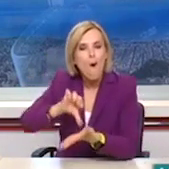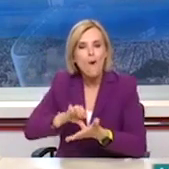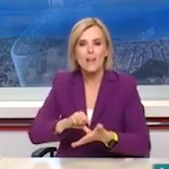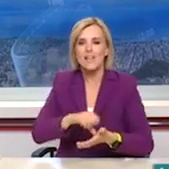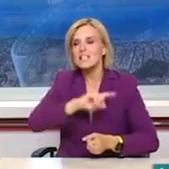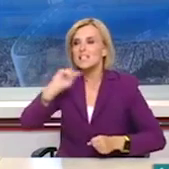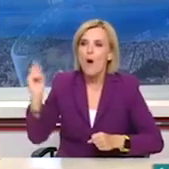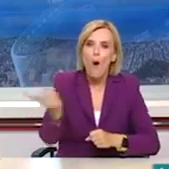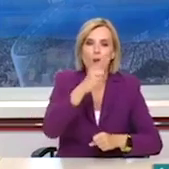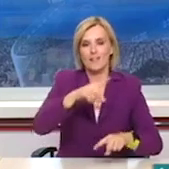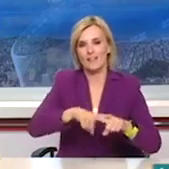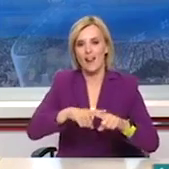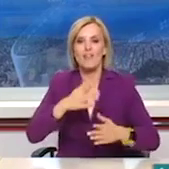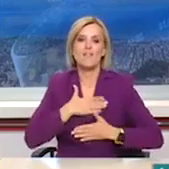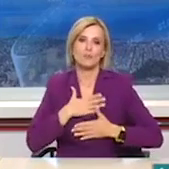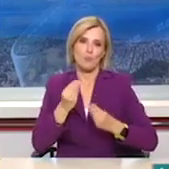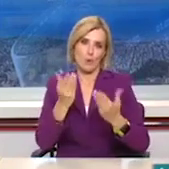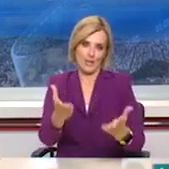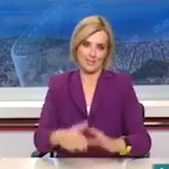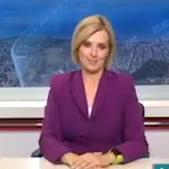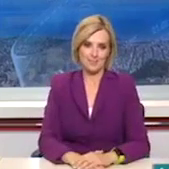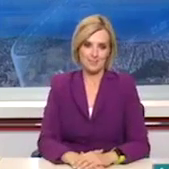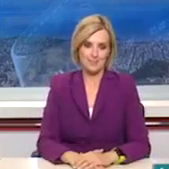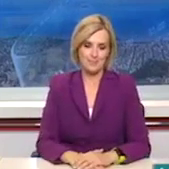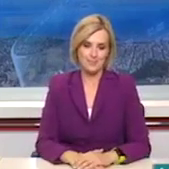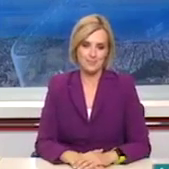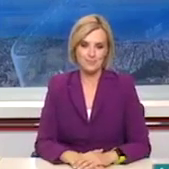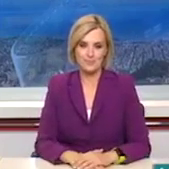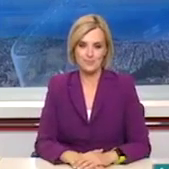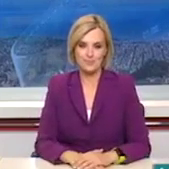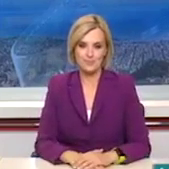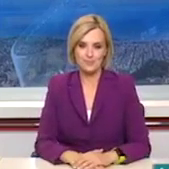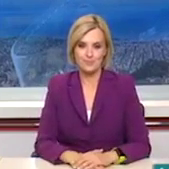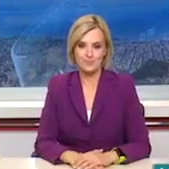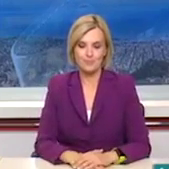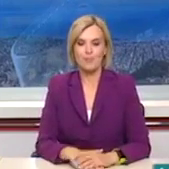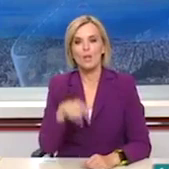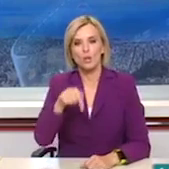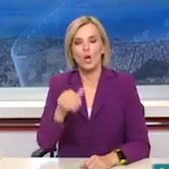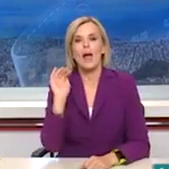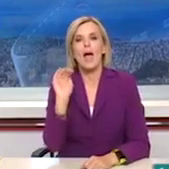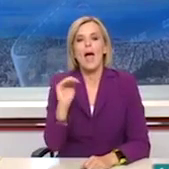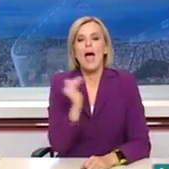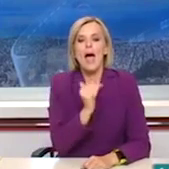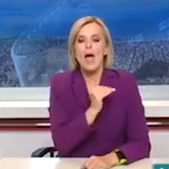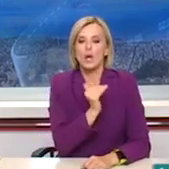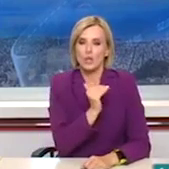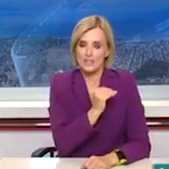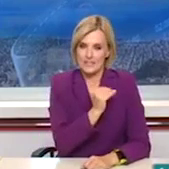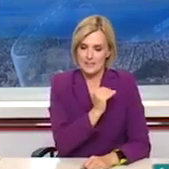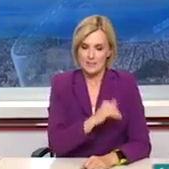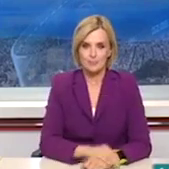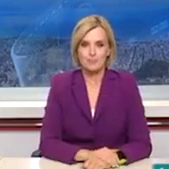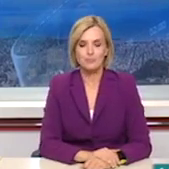κάθε γωνιά της πατρίδας μας. Σας ευχαριστώ. Ευχαριστούμε, κύριε Υπουργέ. Να περάσουμε σε ερωτήσεις. Η